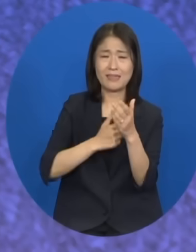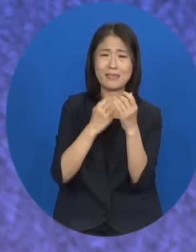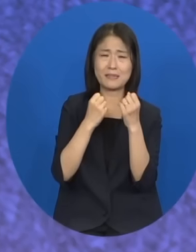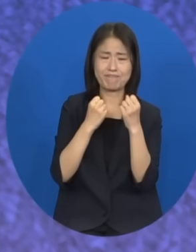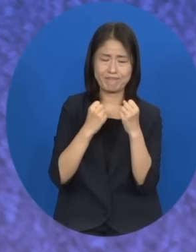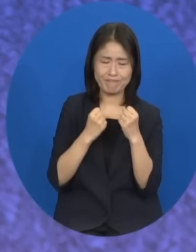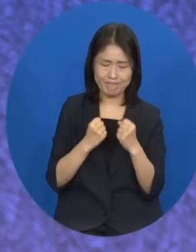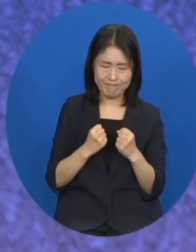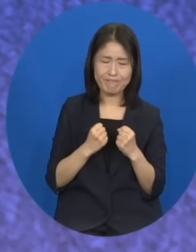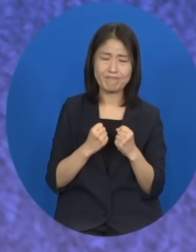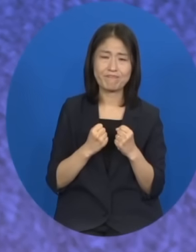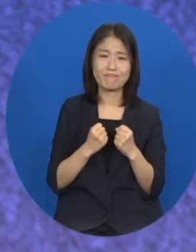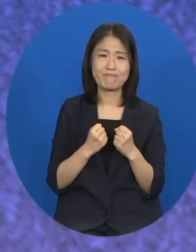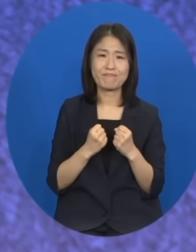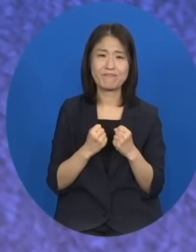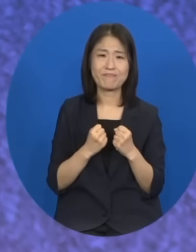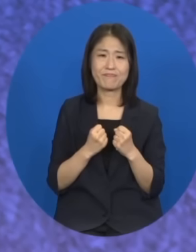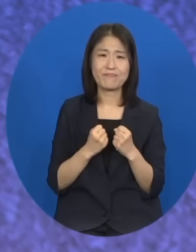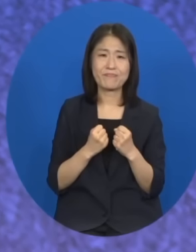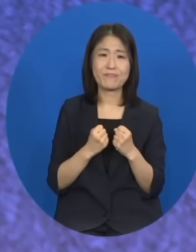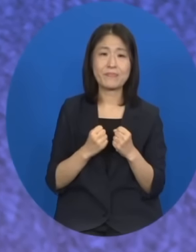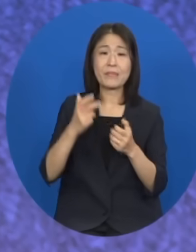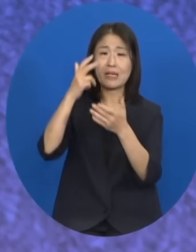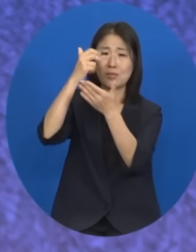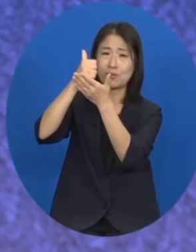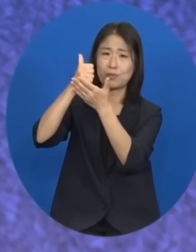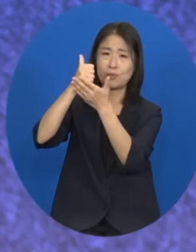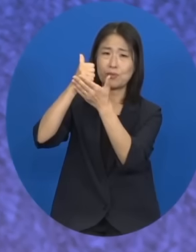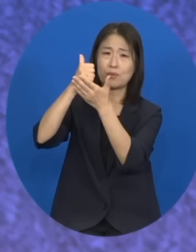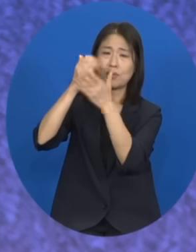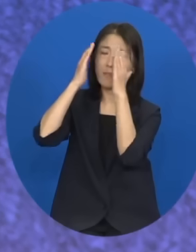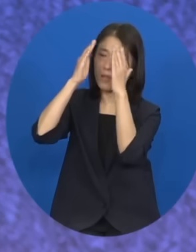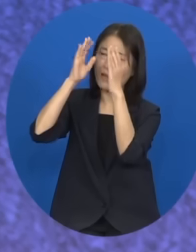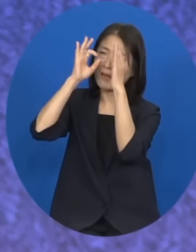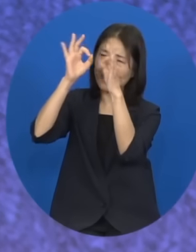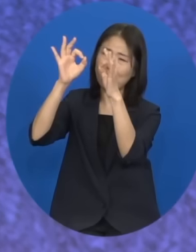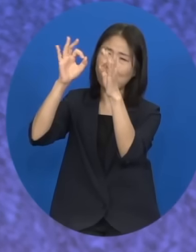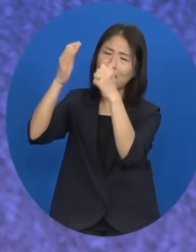임재하여 계신 거예요. 그래서 계속 주님을 바라보게 하세요.